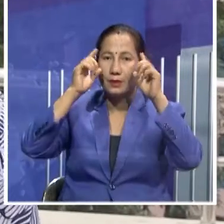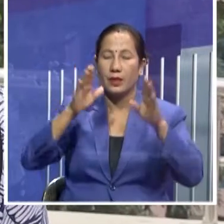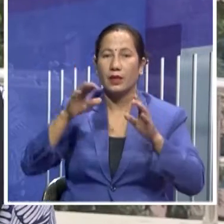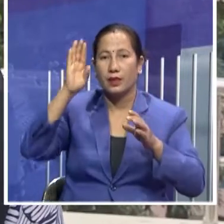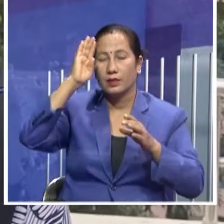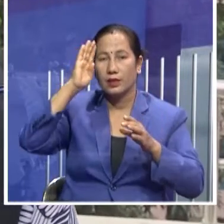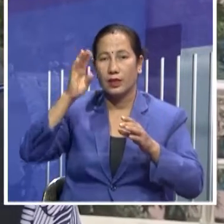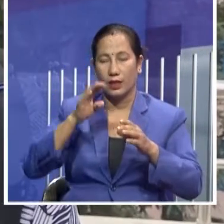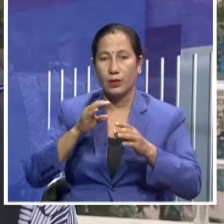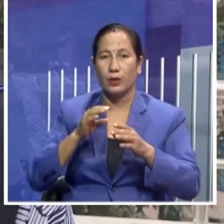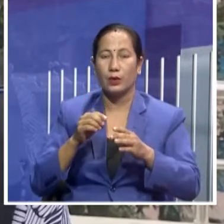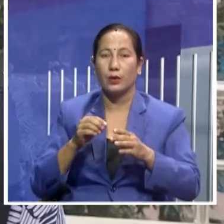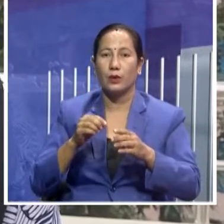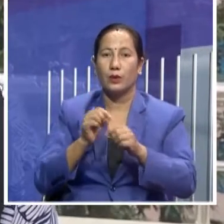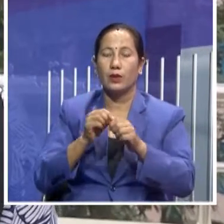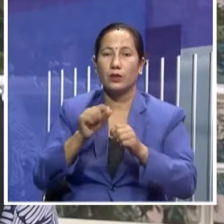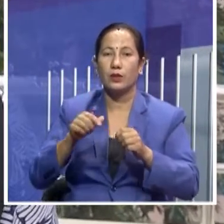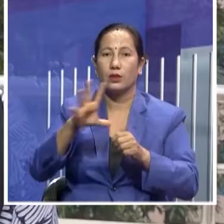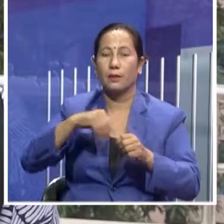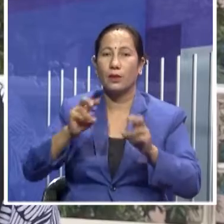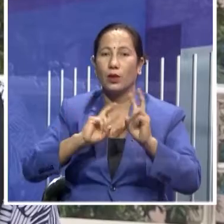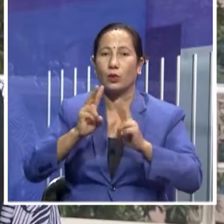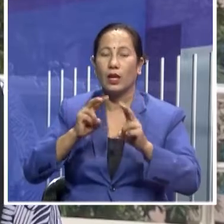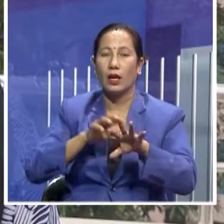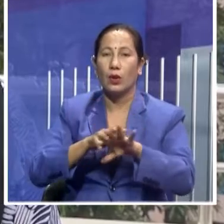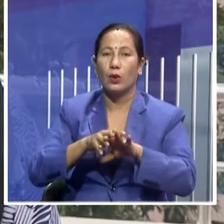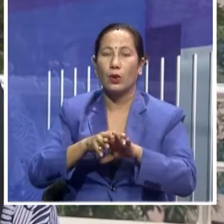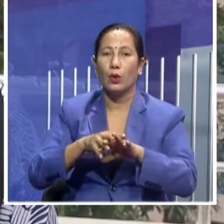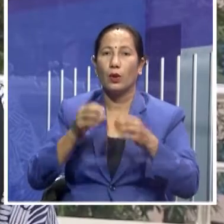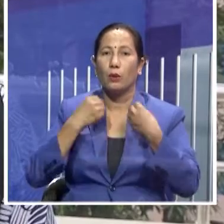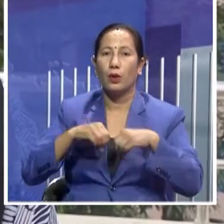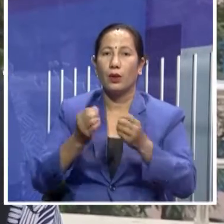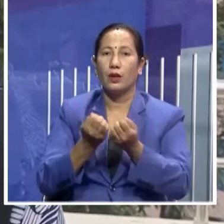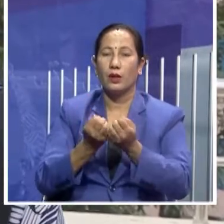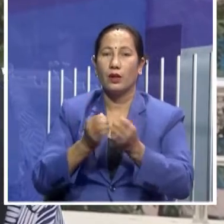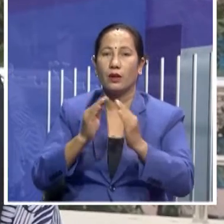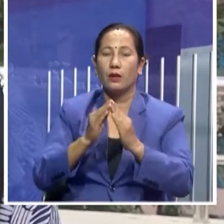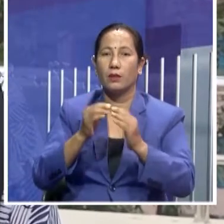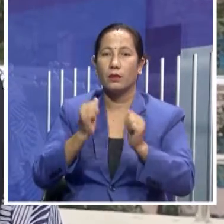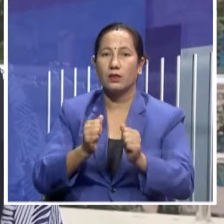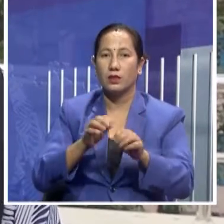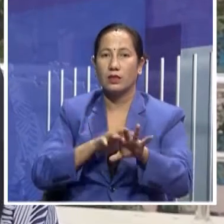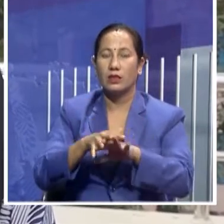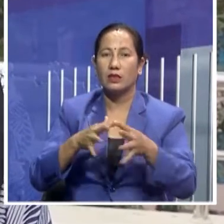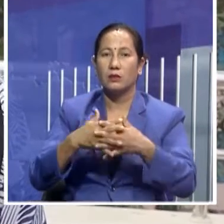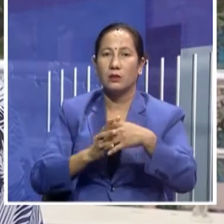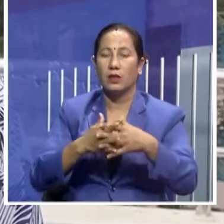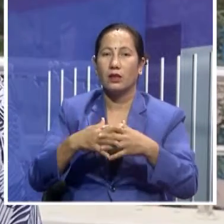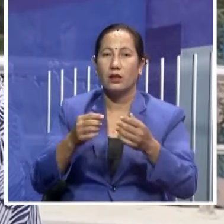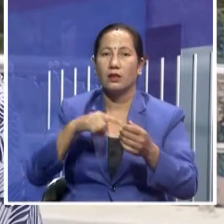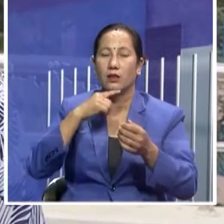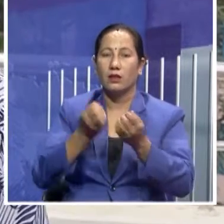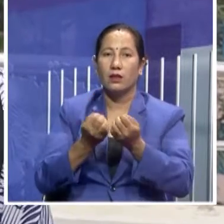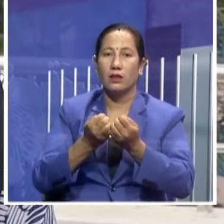जुन प्रोटोकलहरू छ भनेको छ त्यो सबै कुराहरू अपनाएर घरमै बसेर धेरै भिडभाडहरू नगरेर